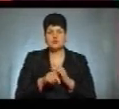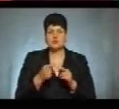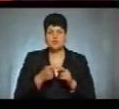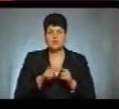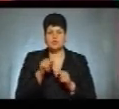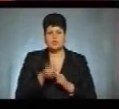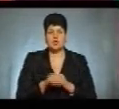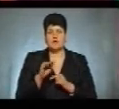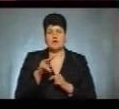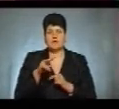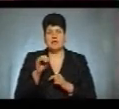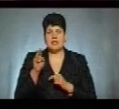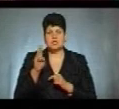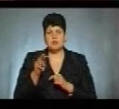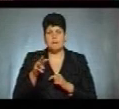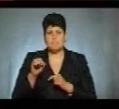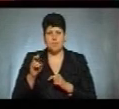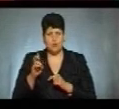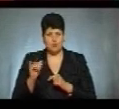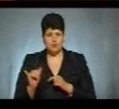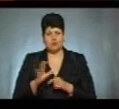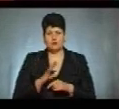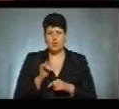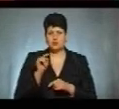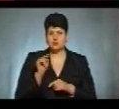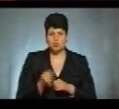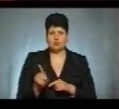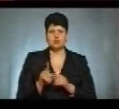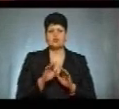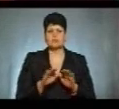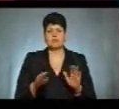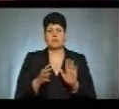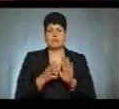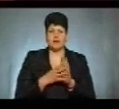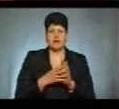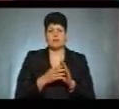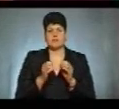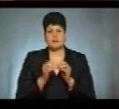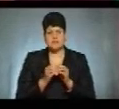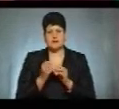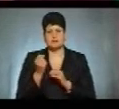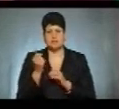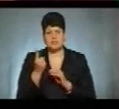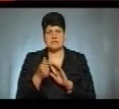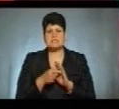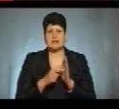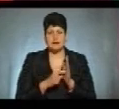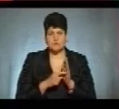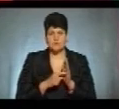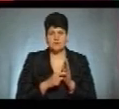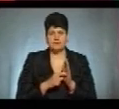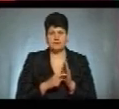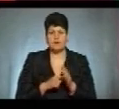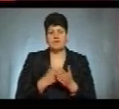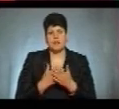флешмобу полягала у тому, що учні 9-х, 10-х та 11-го класу в